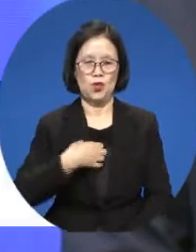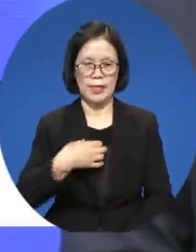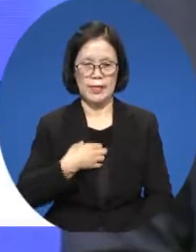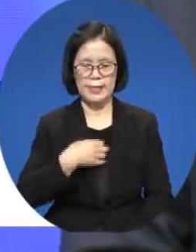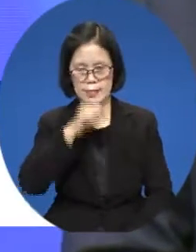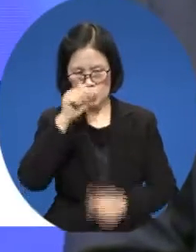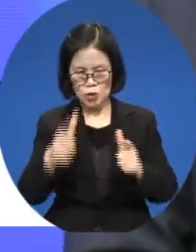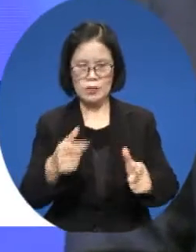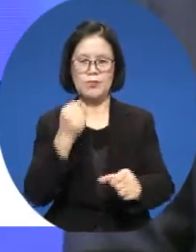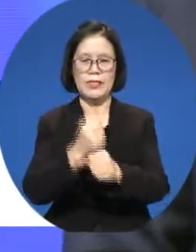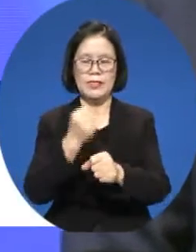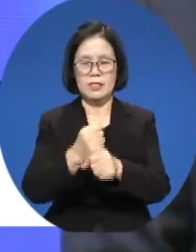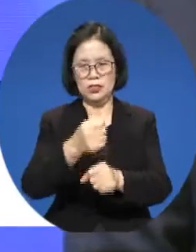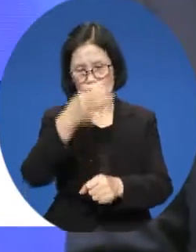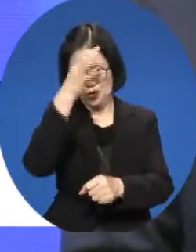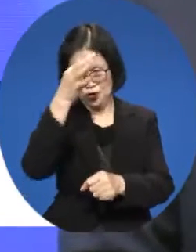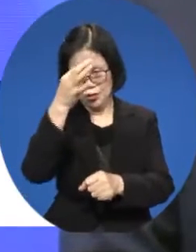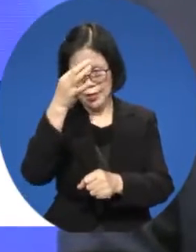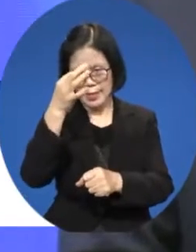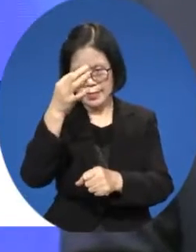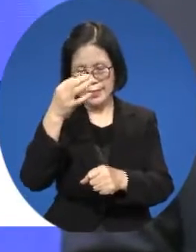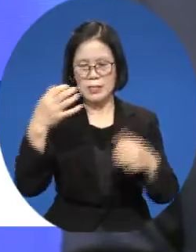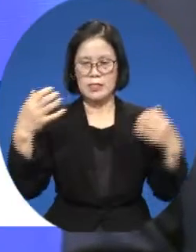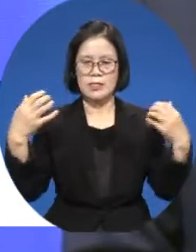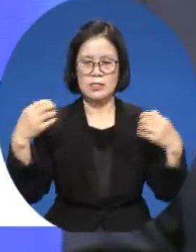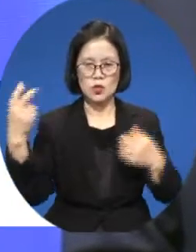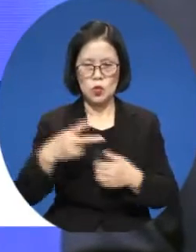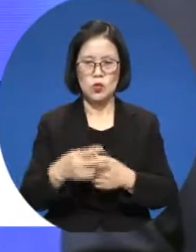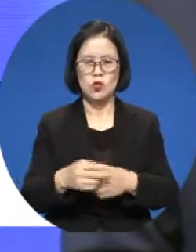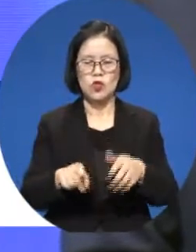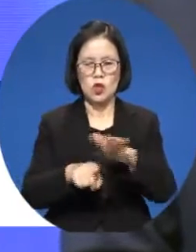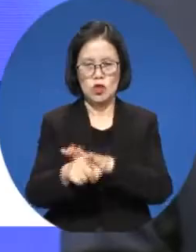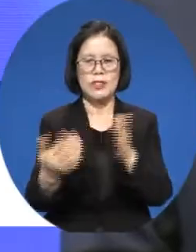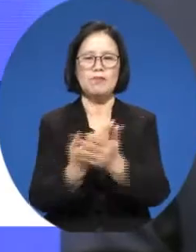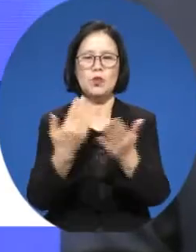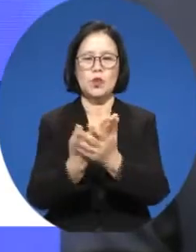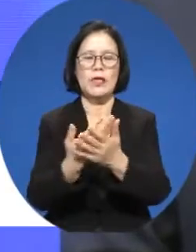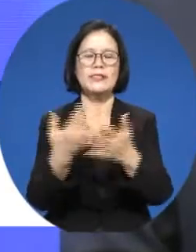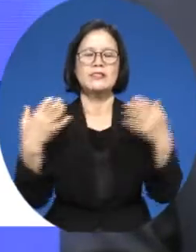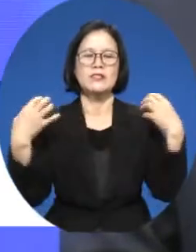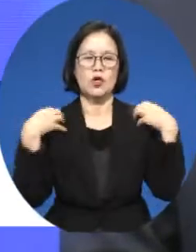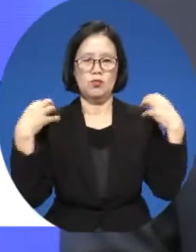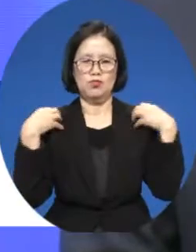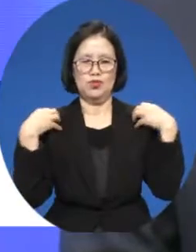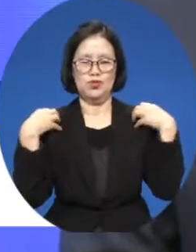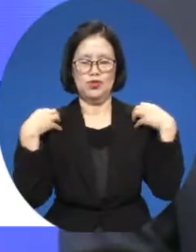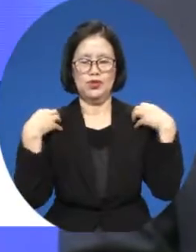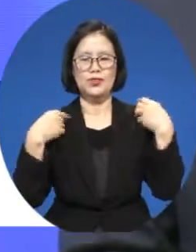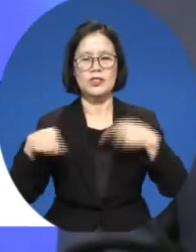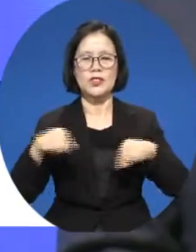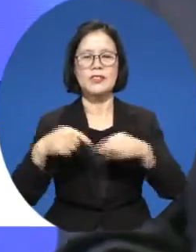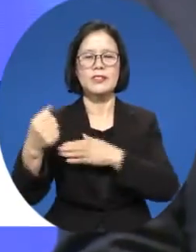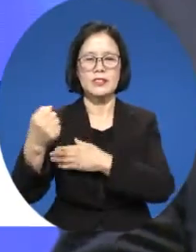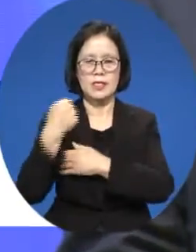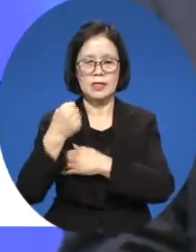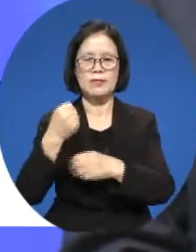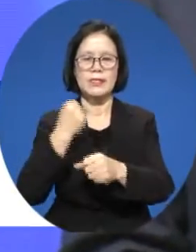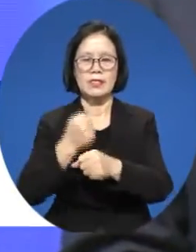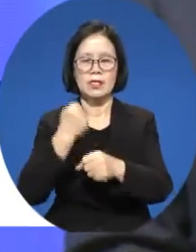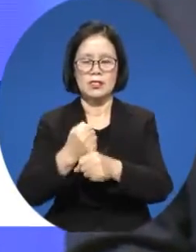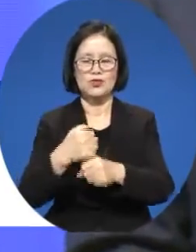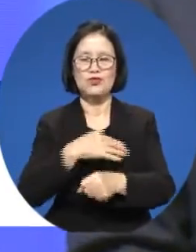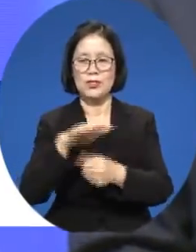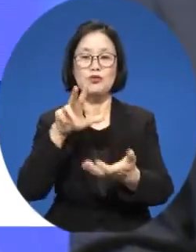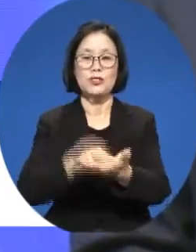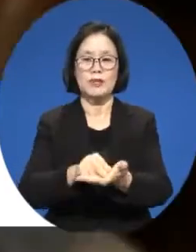기회로 만드는 유능한 그리고 더 진보한 그런 정부, 그런 정치 세력을 만들어 나가는